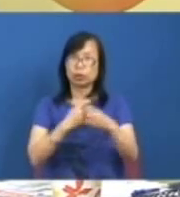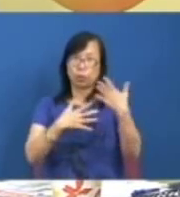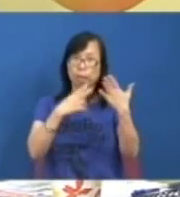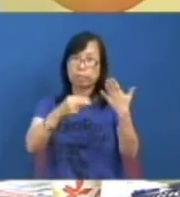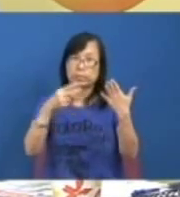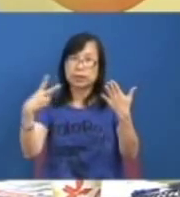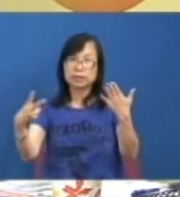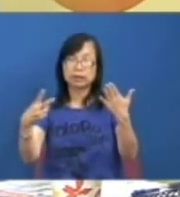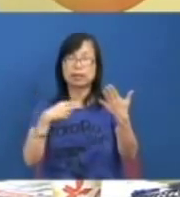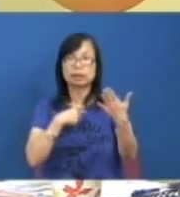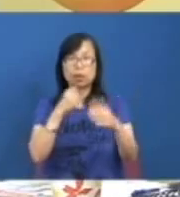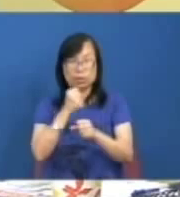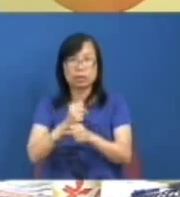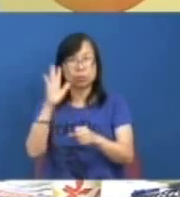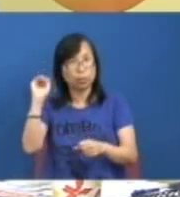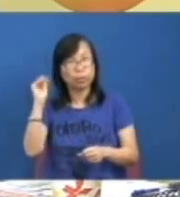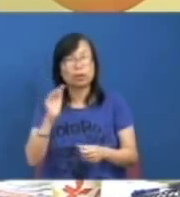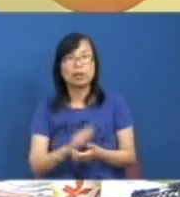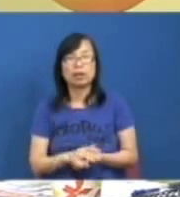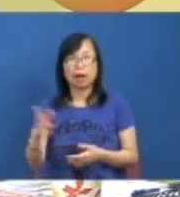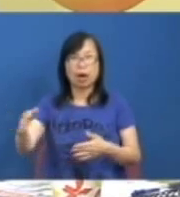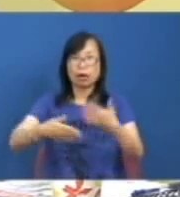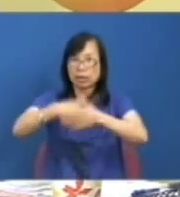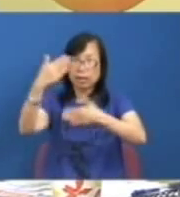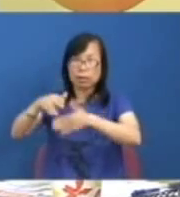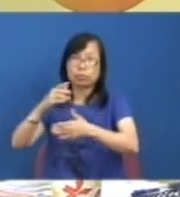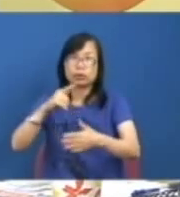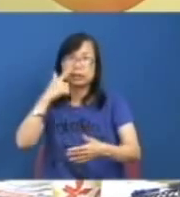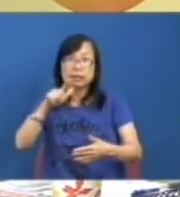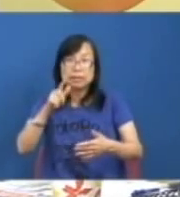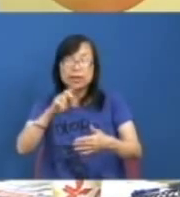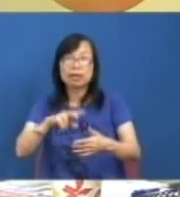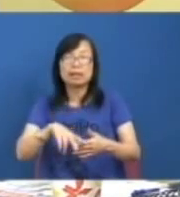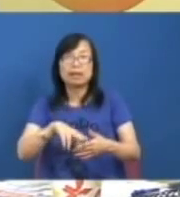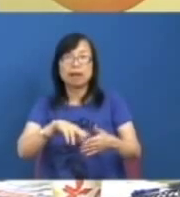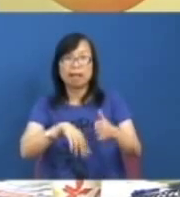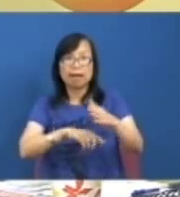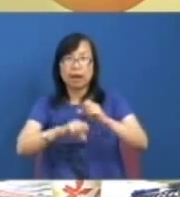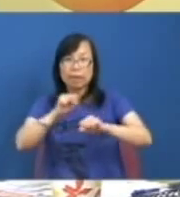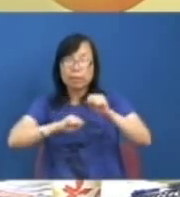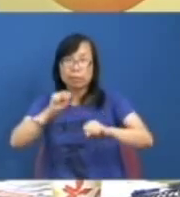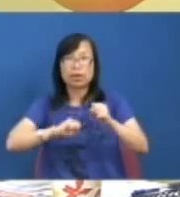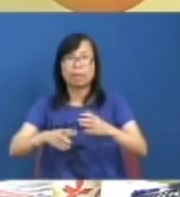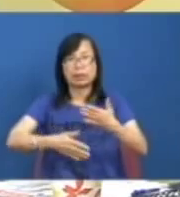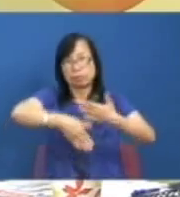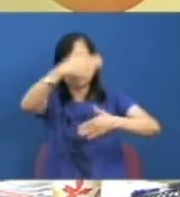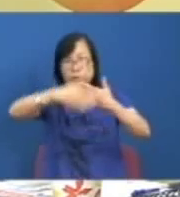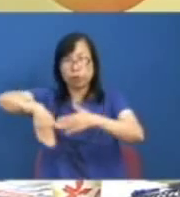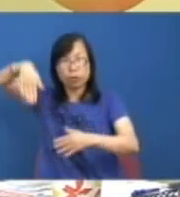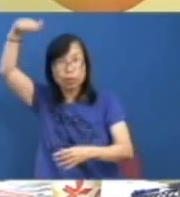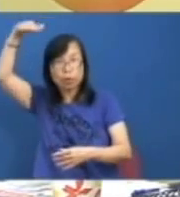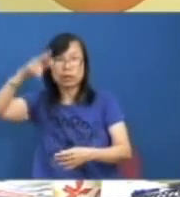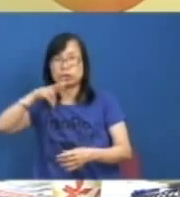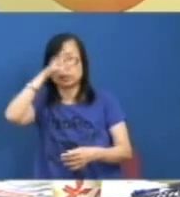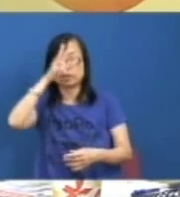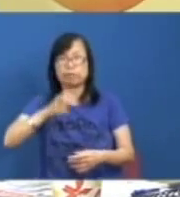有啲情形係做得到噶。譬如我哋而家做樓宇更新大行動，咁我哋有啲火數多啊，或者樓層高嘅大廈，咁通過政府嘅